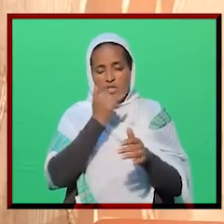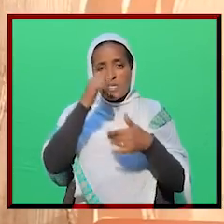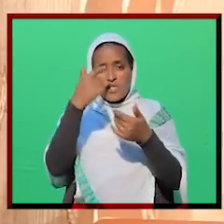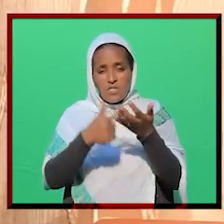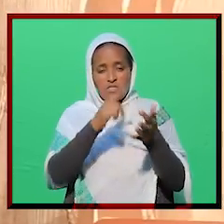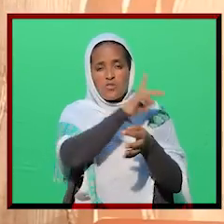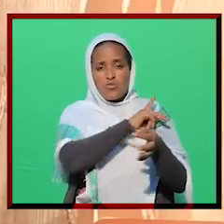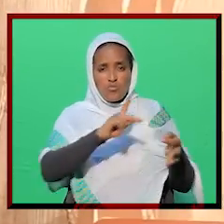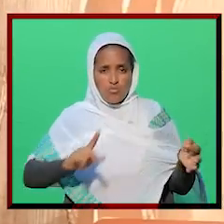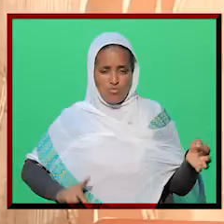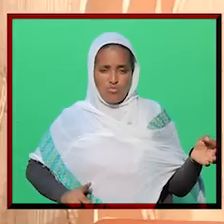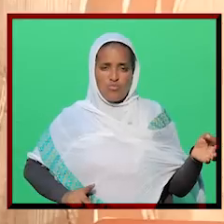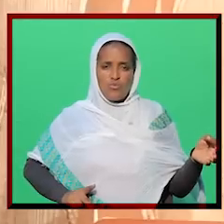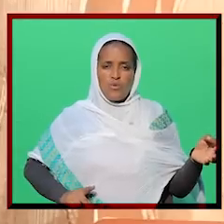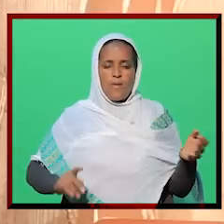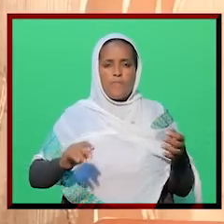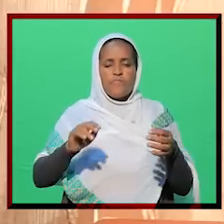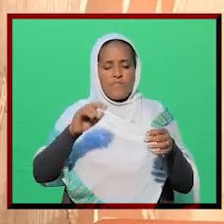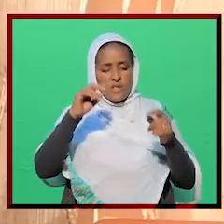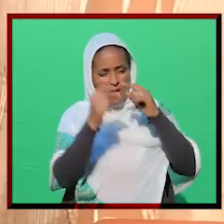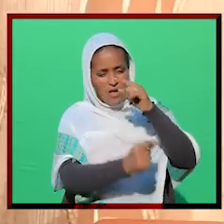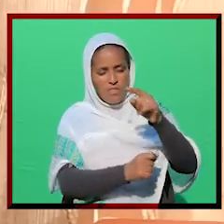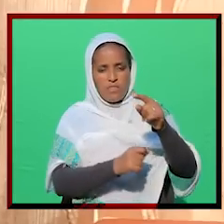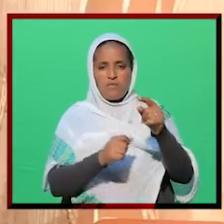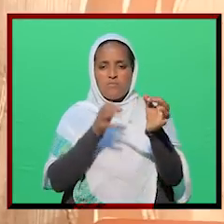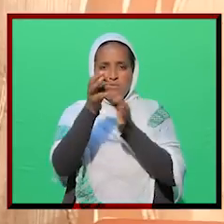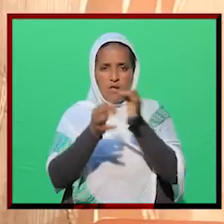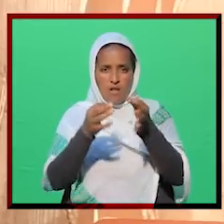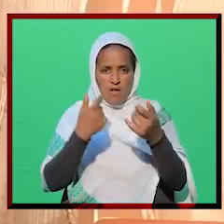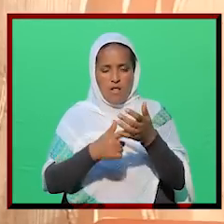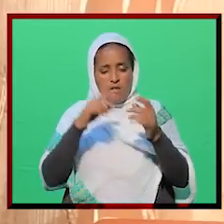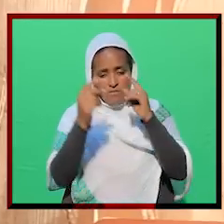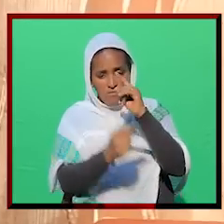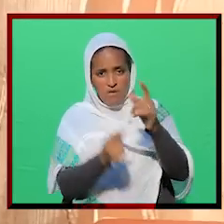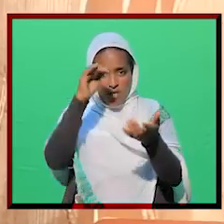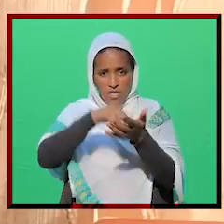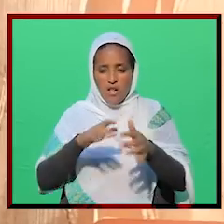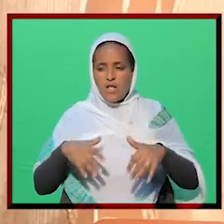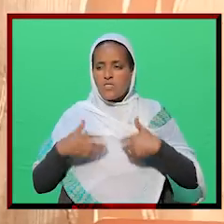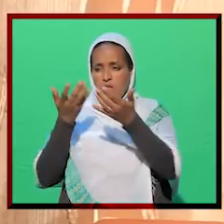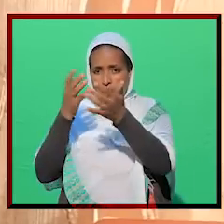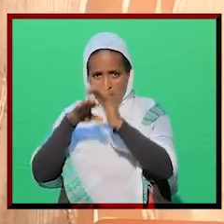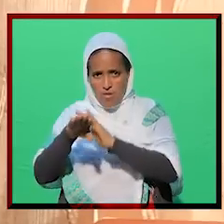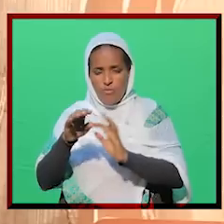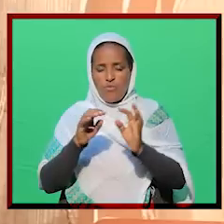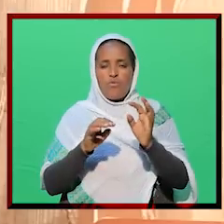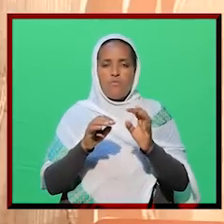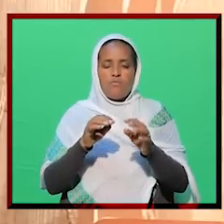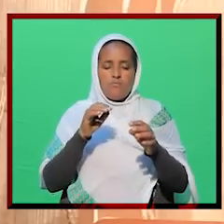እንደቀጣቸው ይነገራል። በመቀጣታቸውም እንደገና ንስሐ ገብተው እንደሞቱ ታሪክ ያነሳቸዋል። እነዚህን ሁለት ሰዎች ማለት ነው።